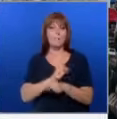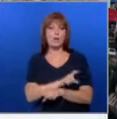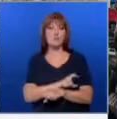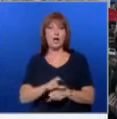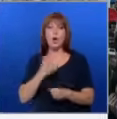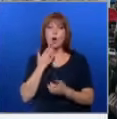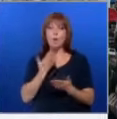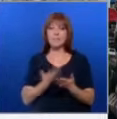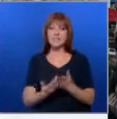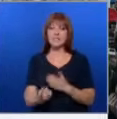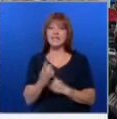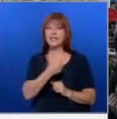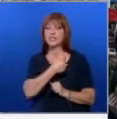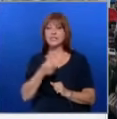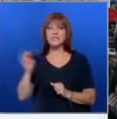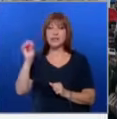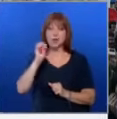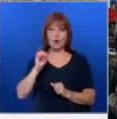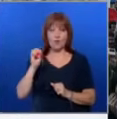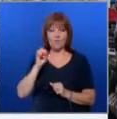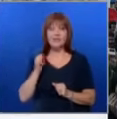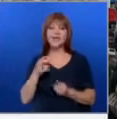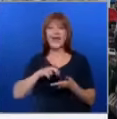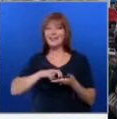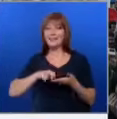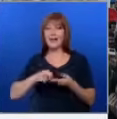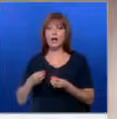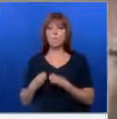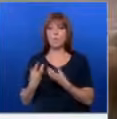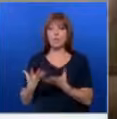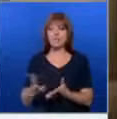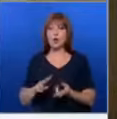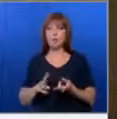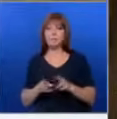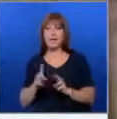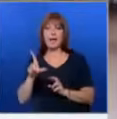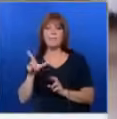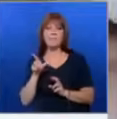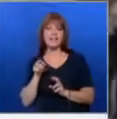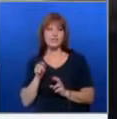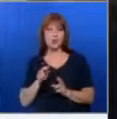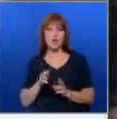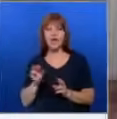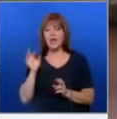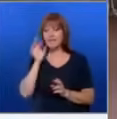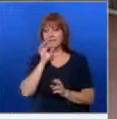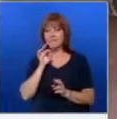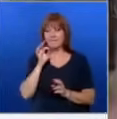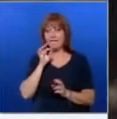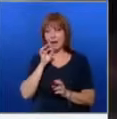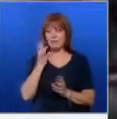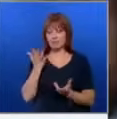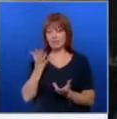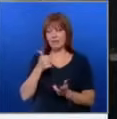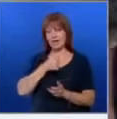1600 евро, данък богатство, отмяна на пенсионната реформа. Нямат един единствен лидер, но се открояват няколко лица.